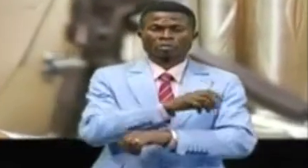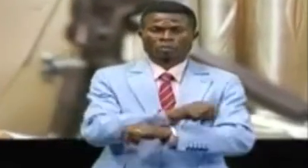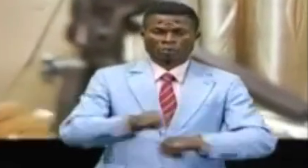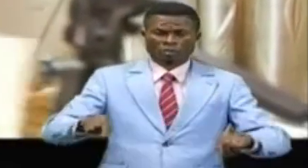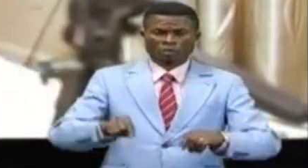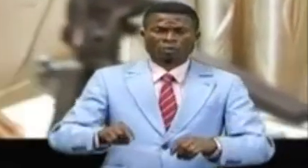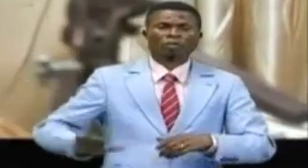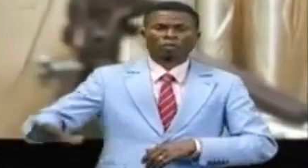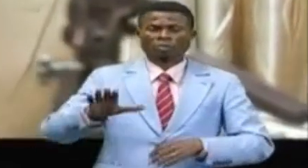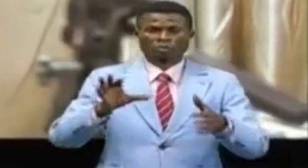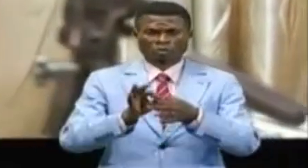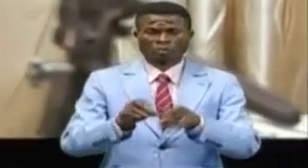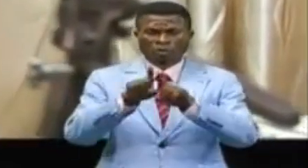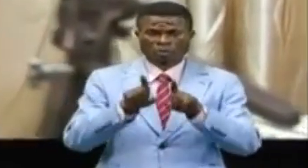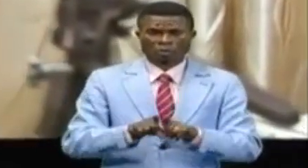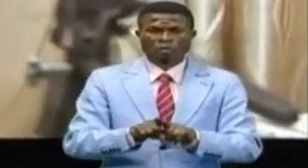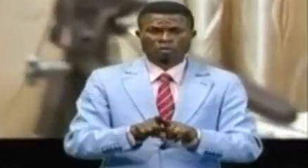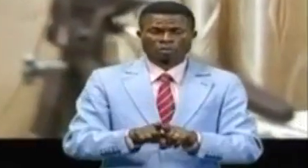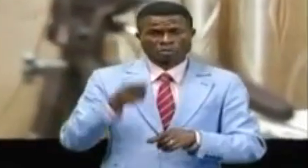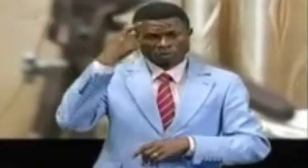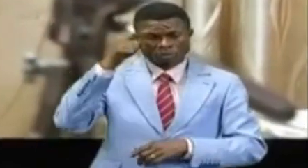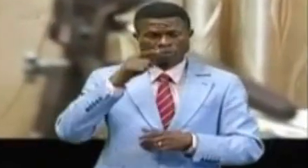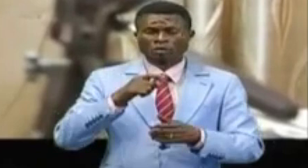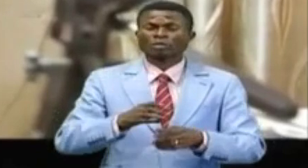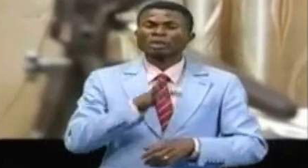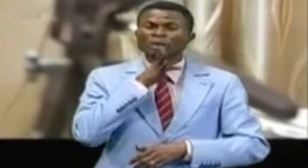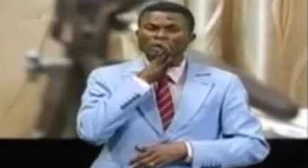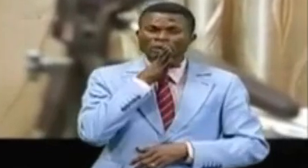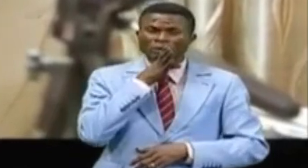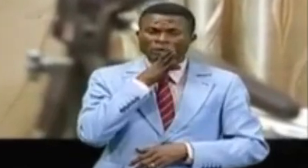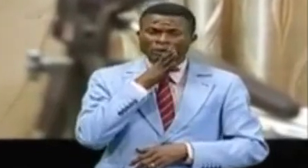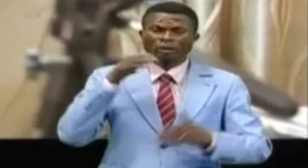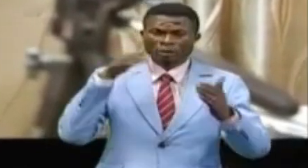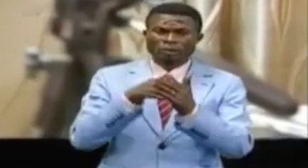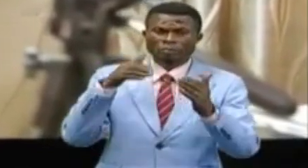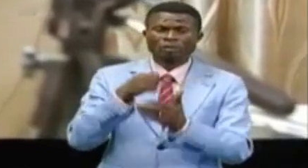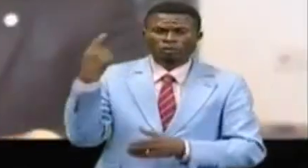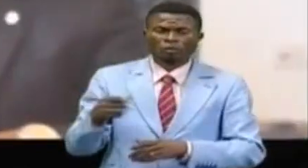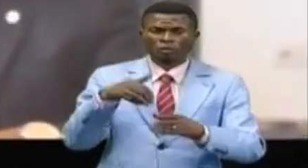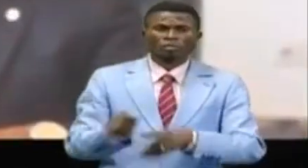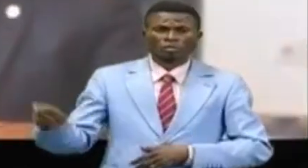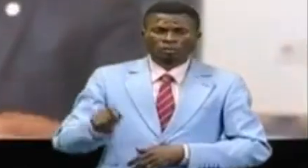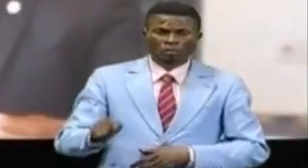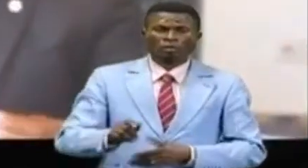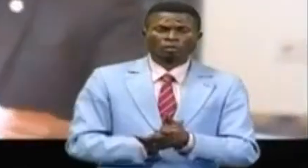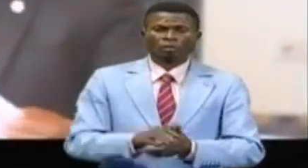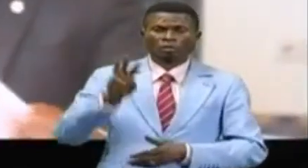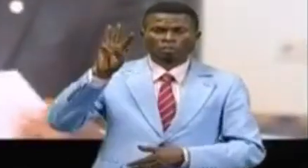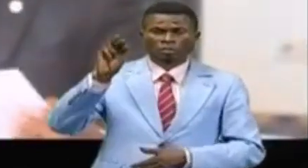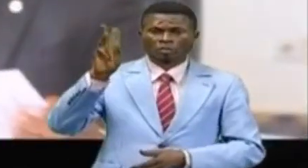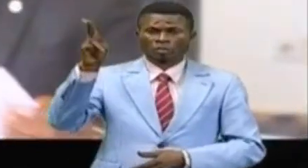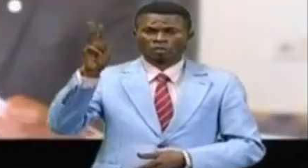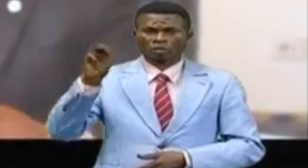Unies, mais aussi par la persistance des atrocités perpétrées dans les territoires de Kwamout, province de